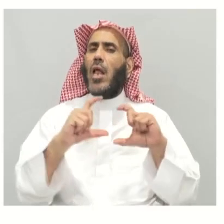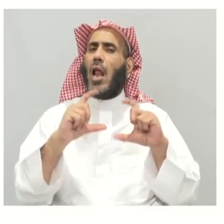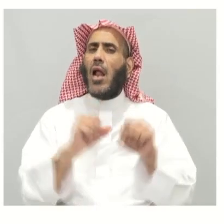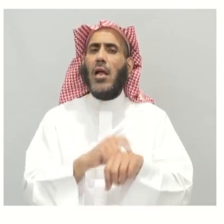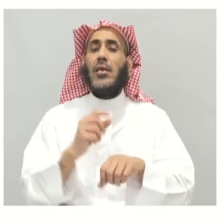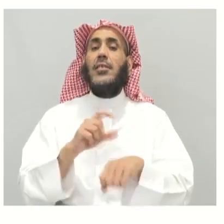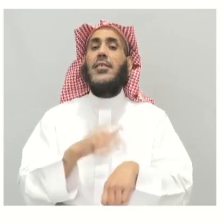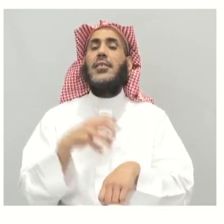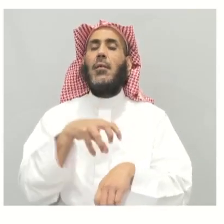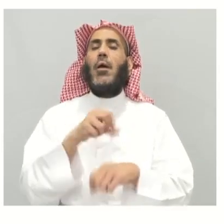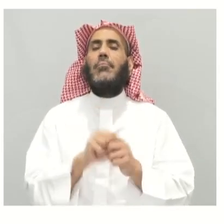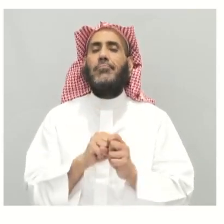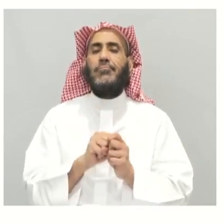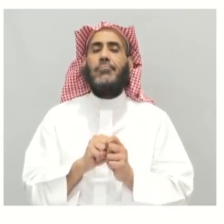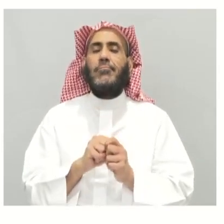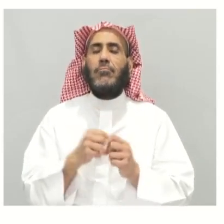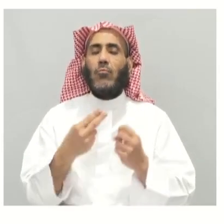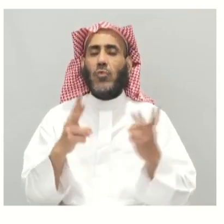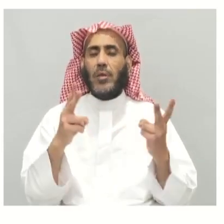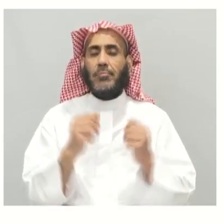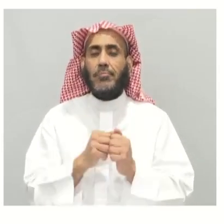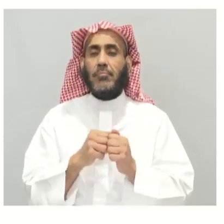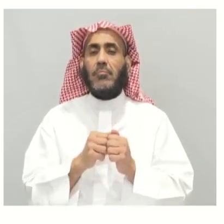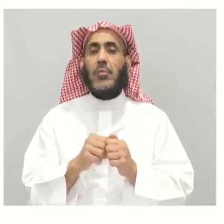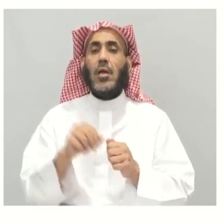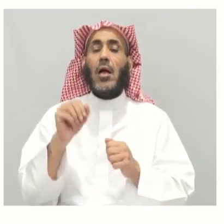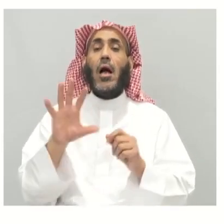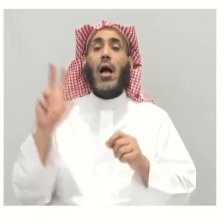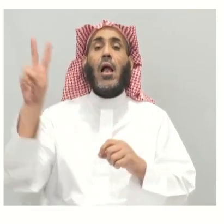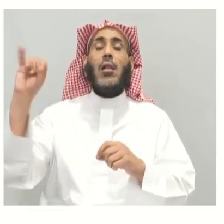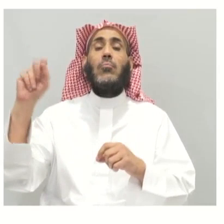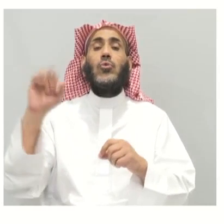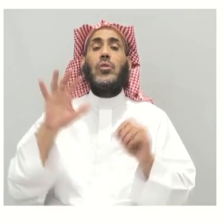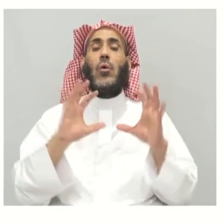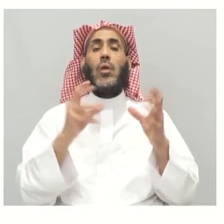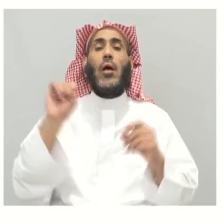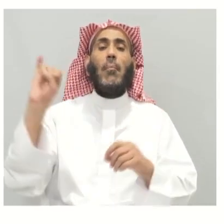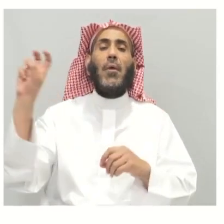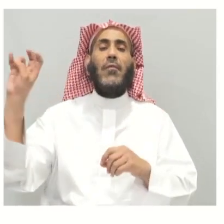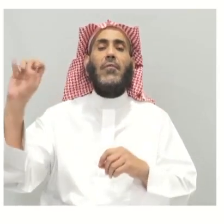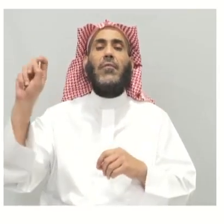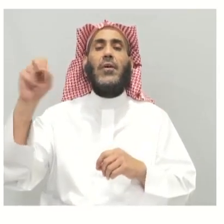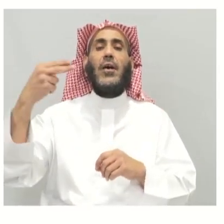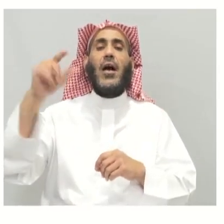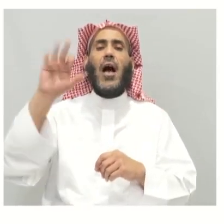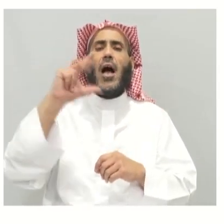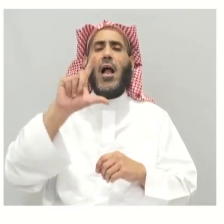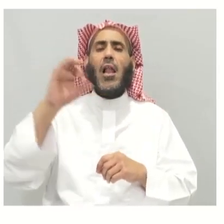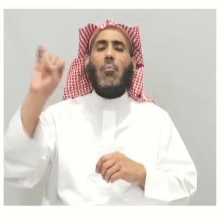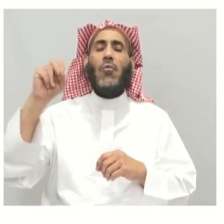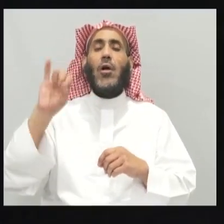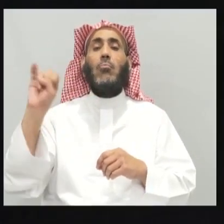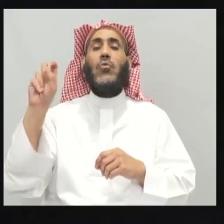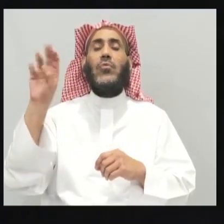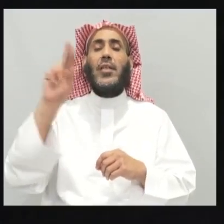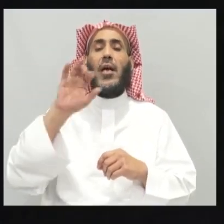هي اسم زمان. نلاحظ كلمة المستودع، هل هي على وزن مفعل أو مفعل؟ كلمة مفتتح،